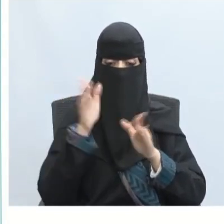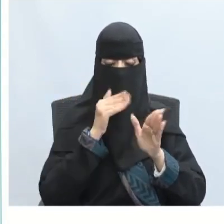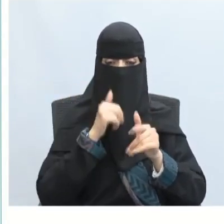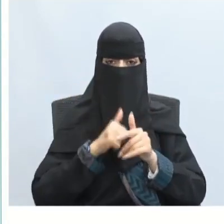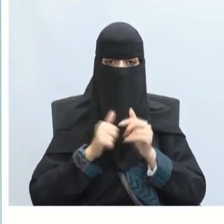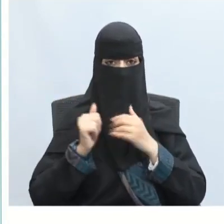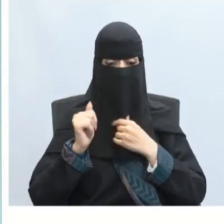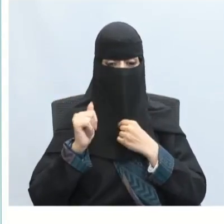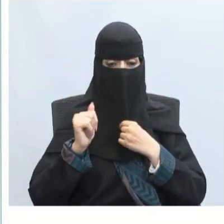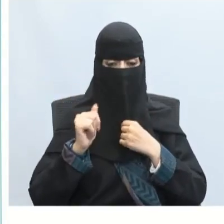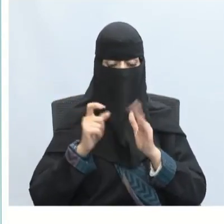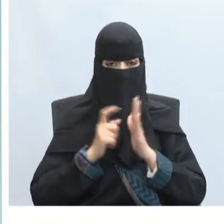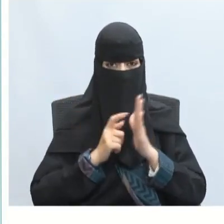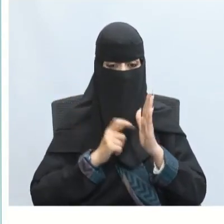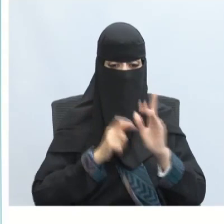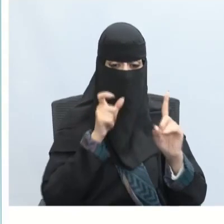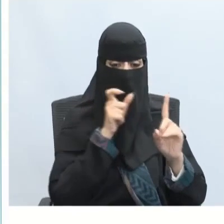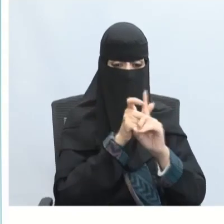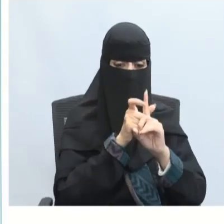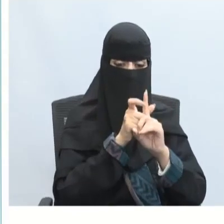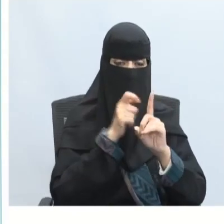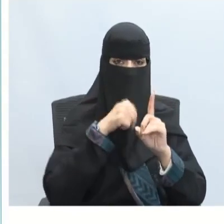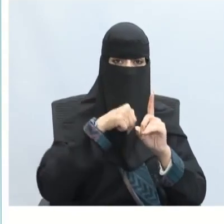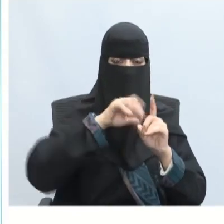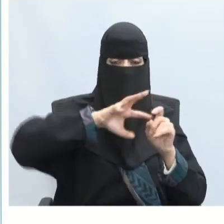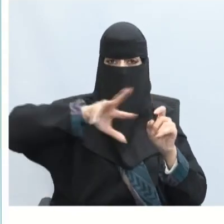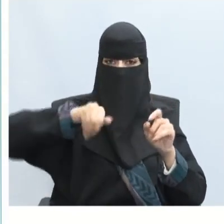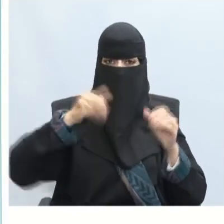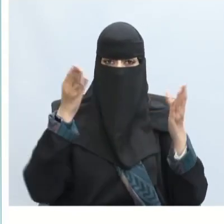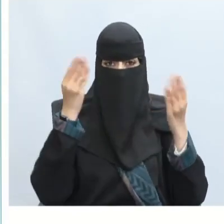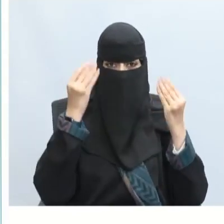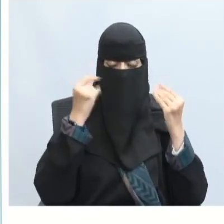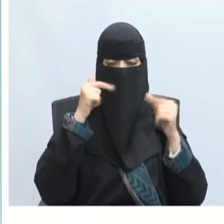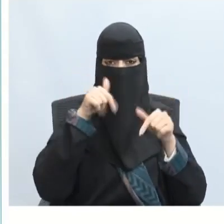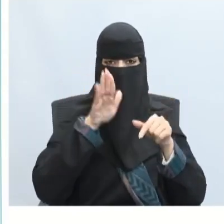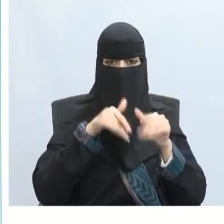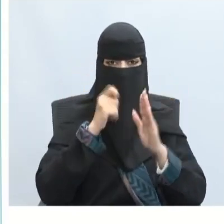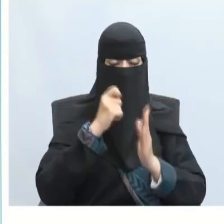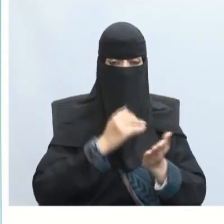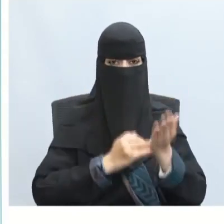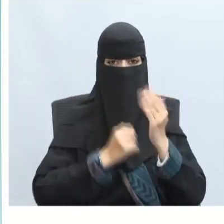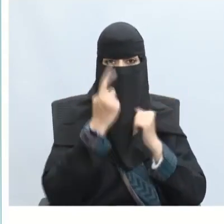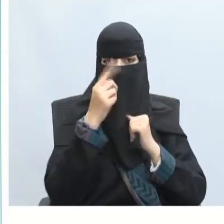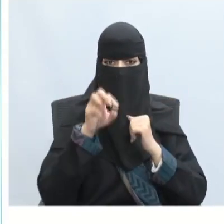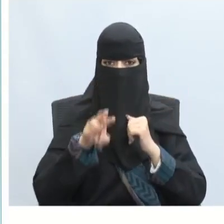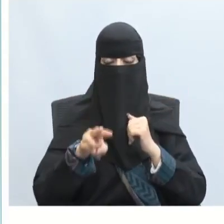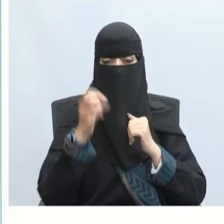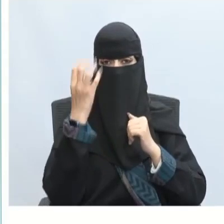النظام هو نظام مكافحه الجرائم المعلوماتيه الذي صدر في عام